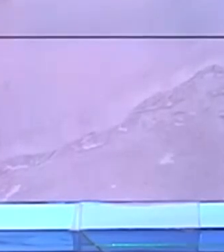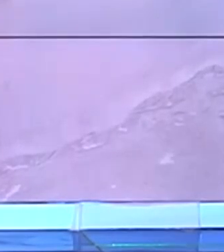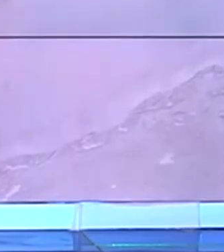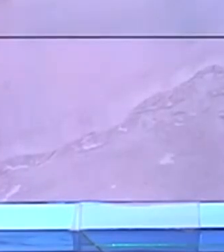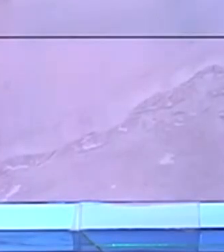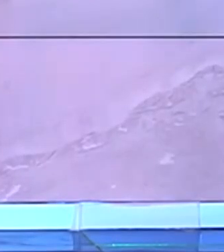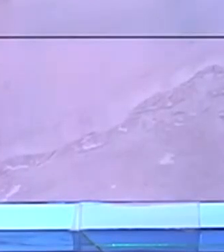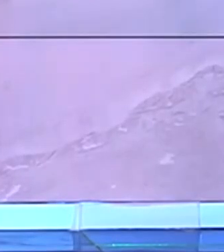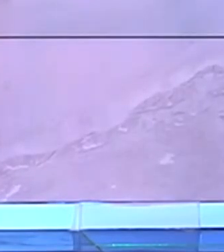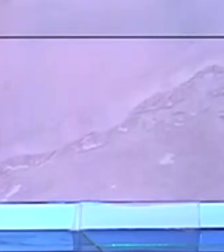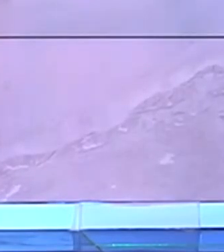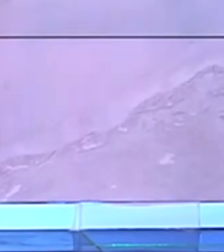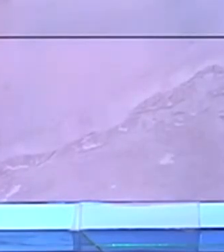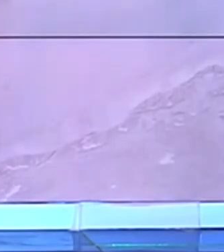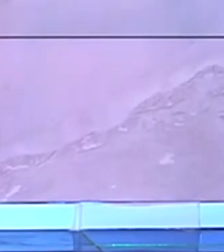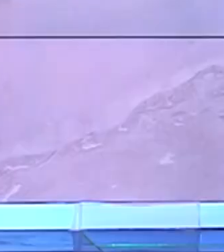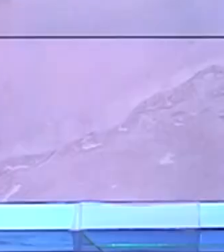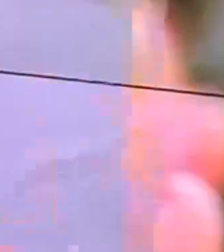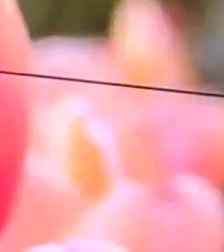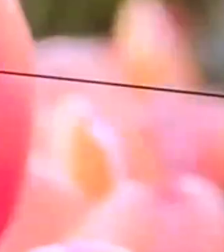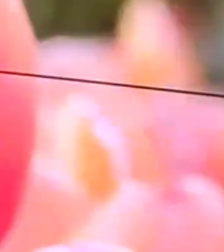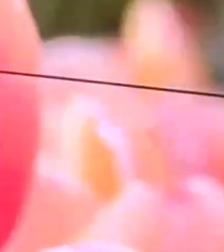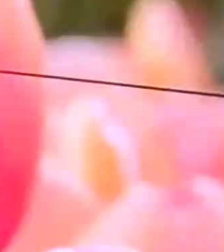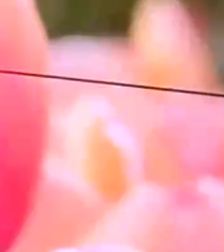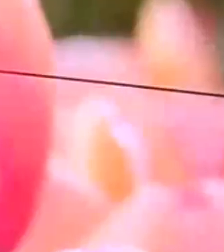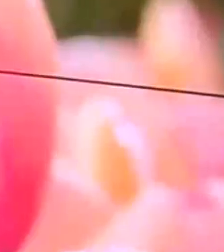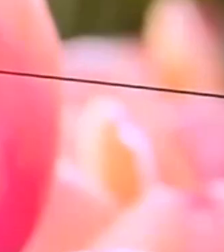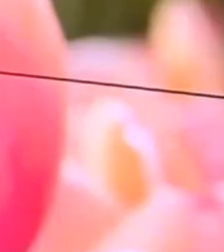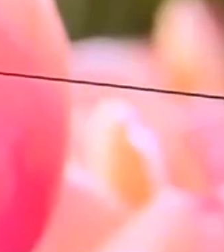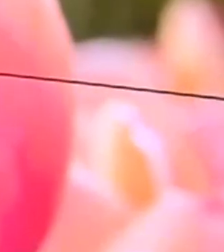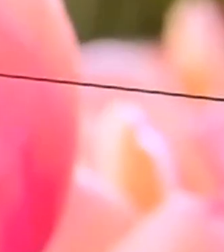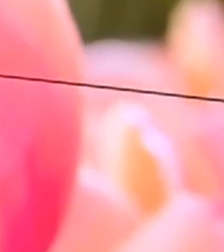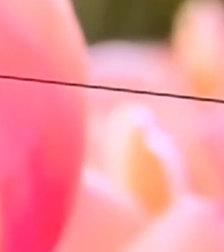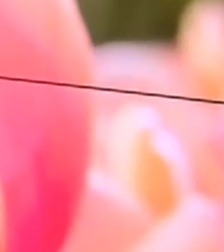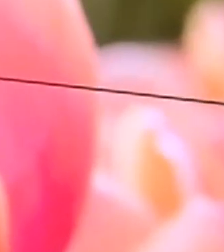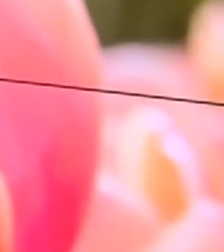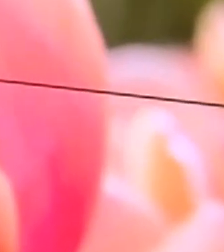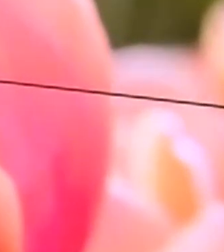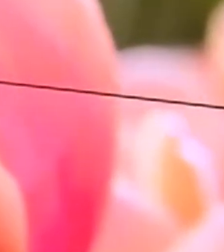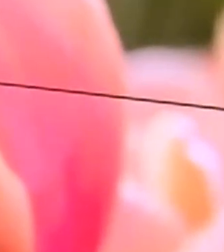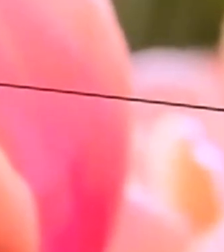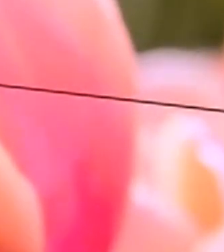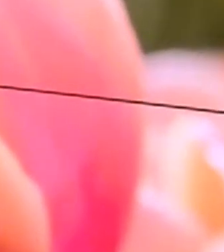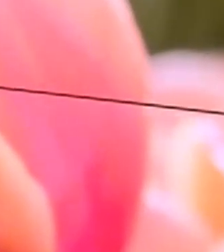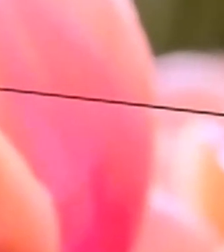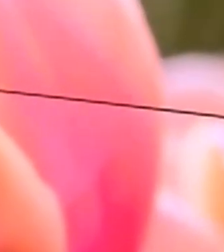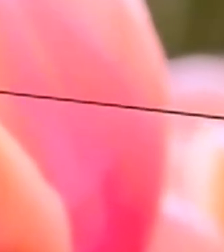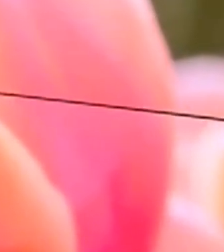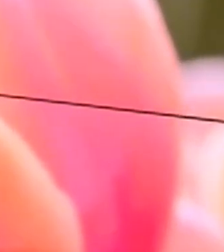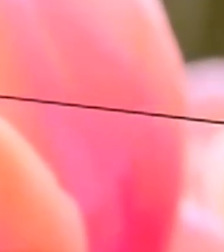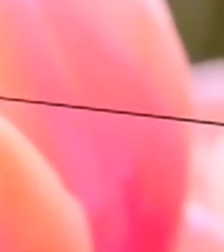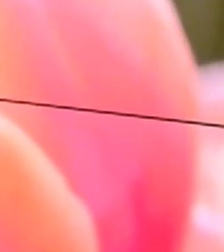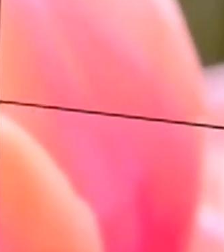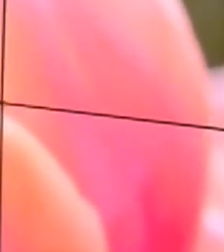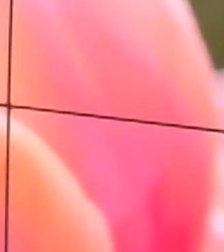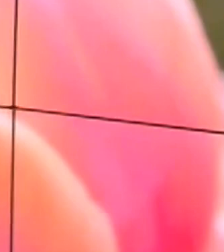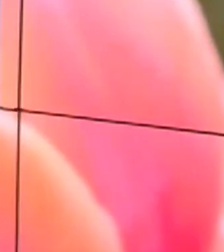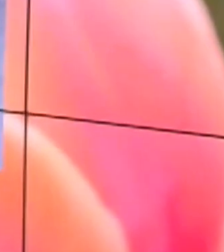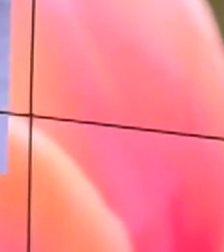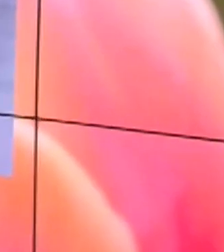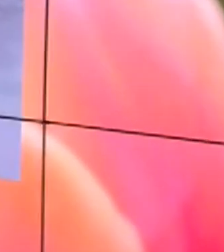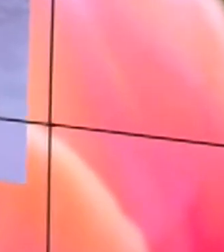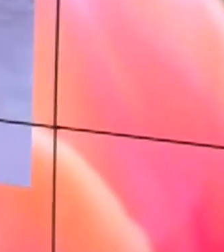түнде 12 градус нөлден жоғары. Мегаполистерге келсек, Шымкентте сынапағанасы түнде 21, күндіз 34 градусқа дейін